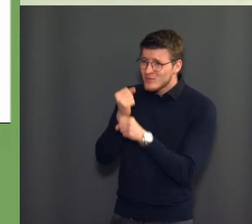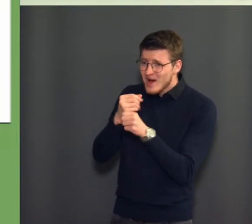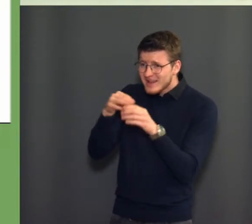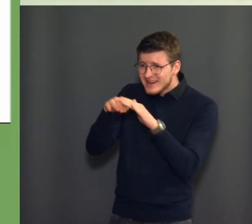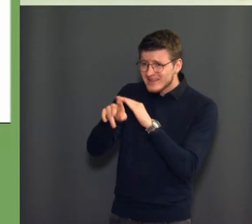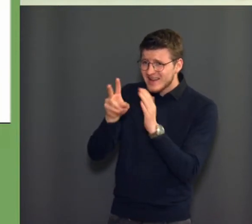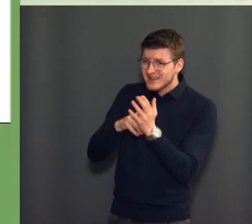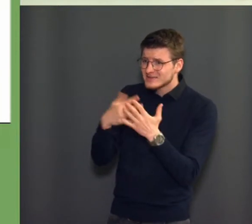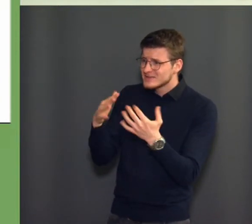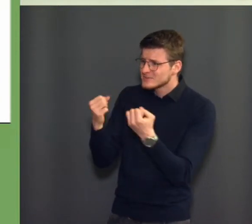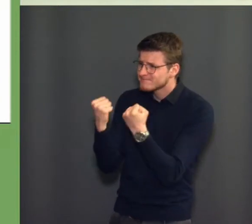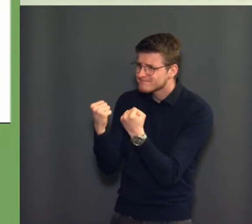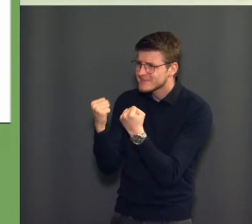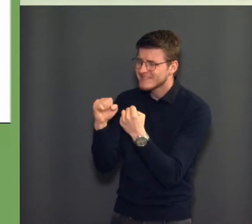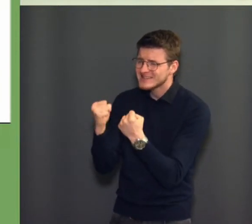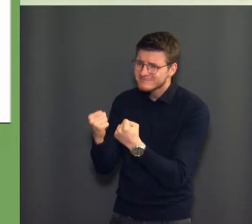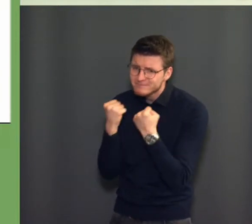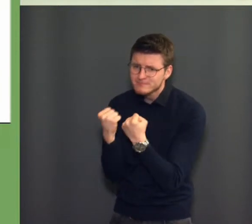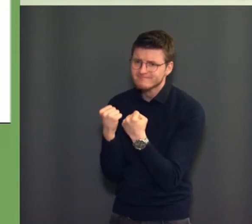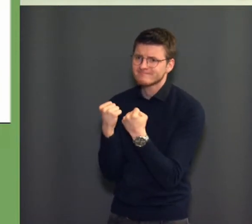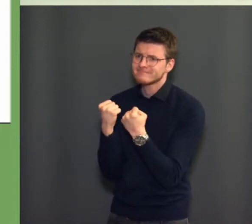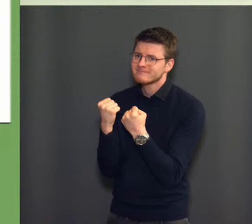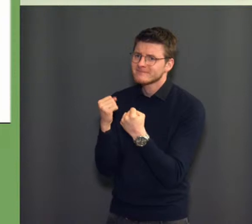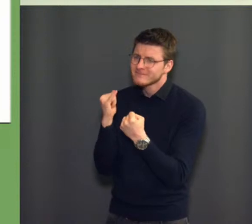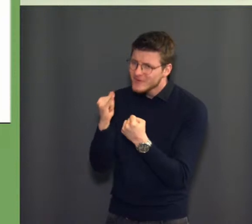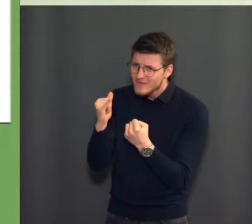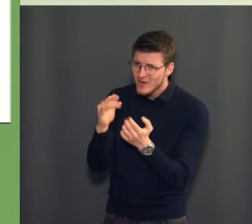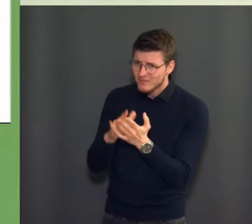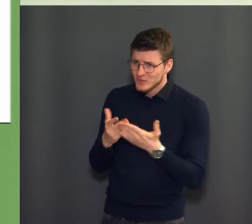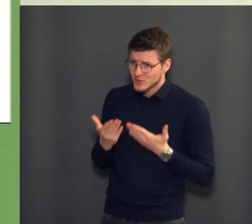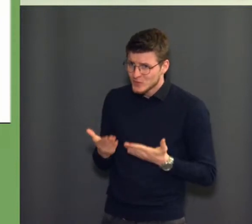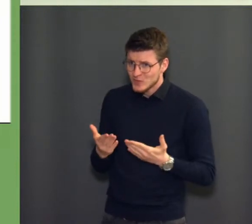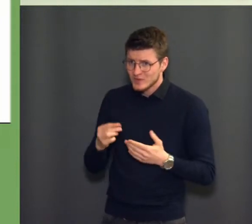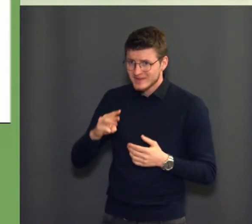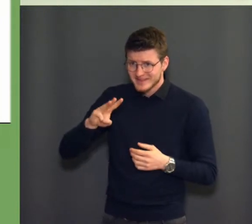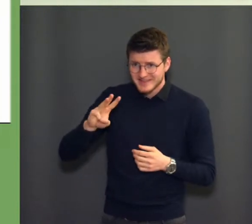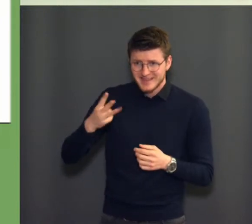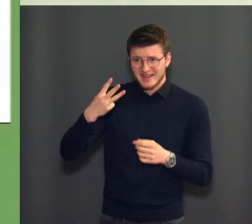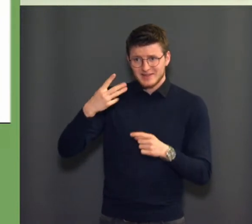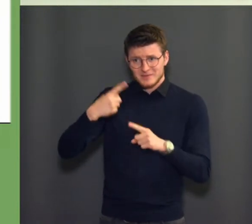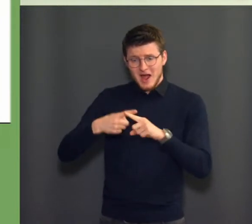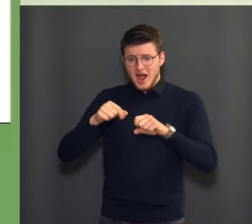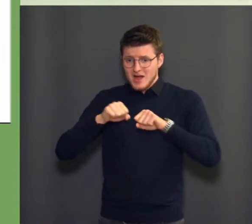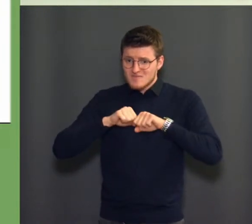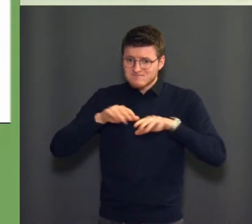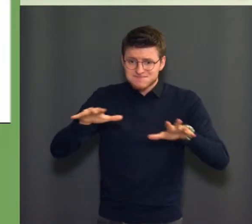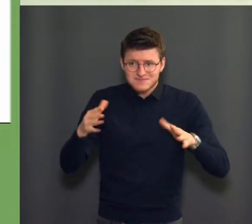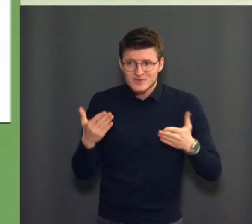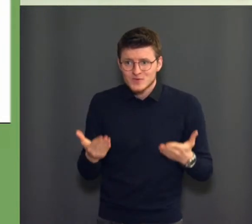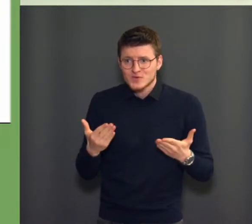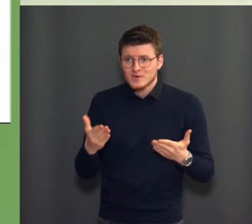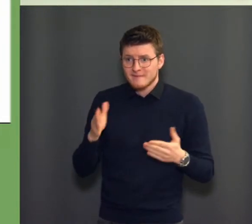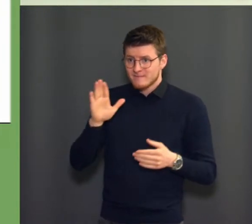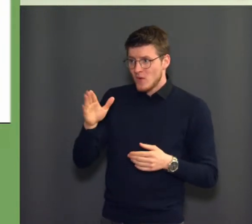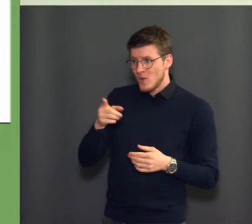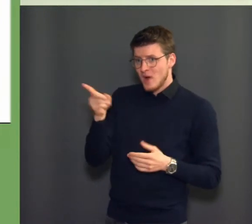toewensen, want deze derde aanhoudende golf komt voor hen heel zwaar aan.